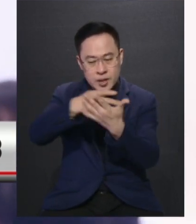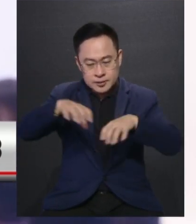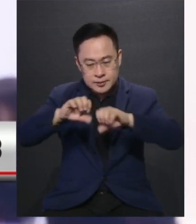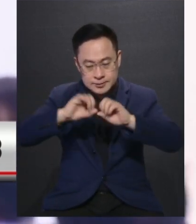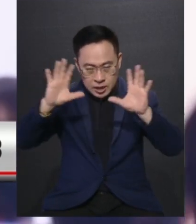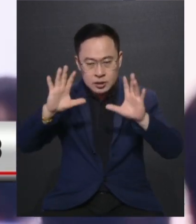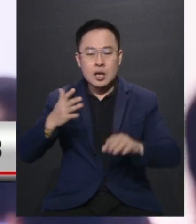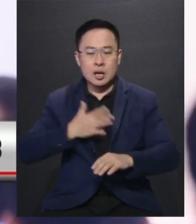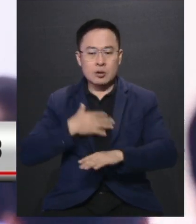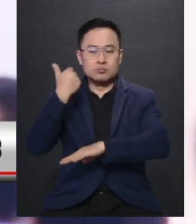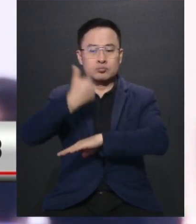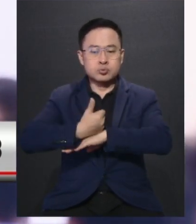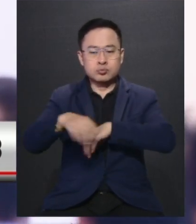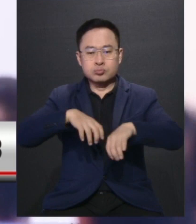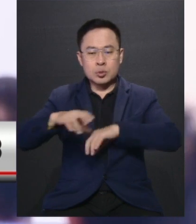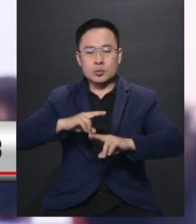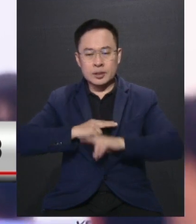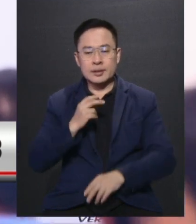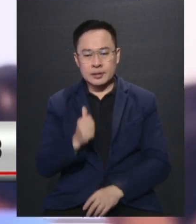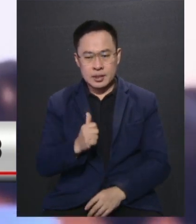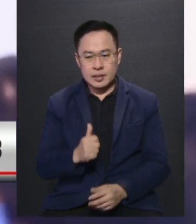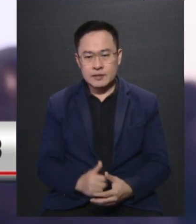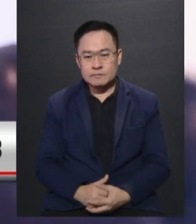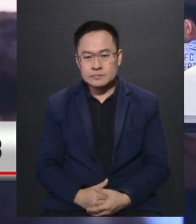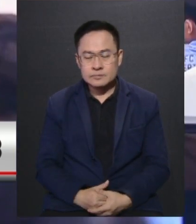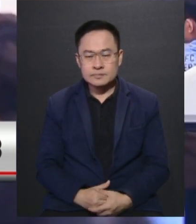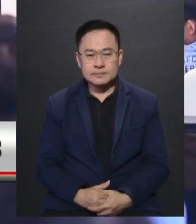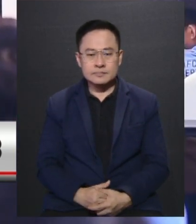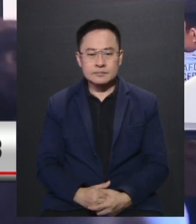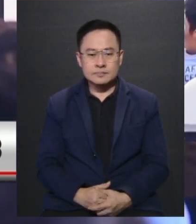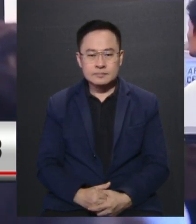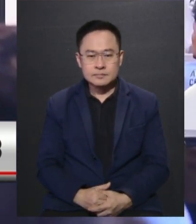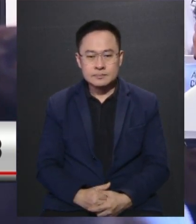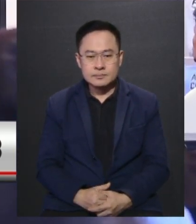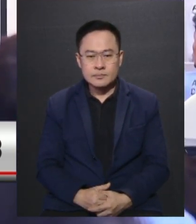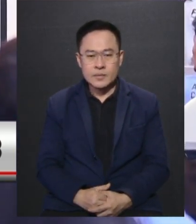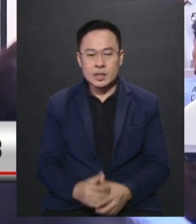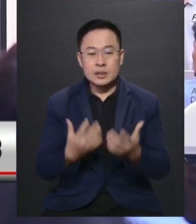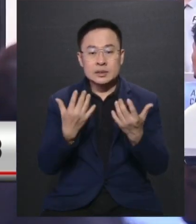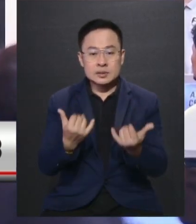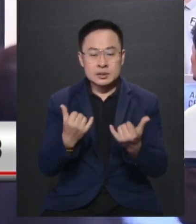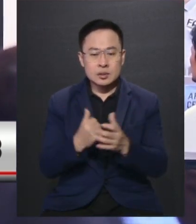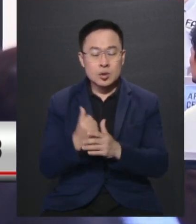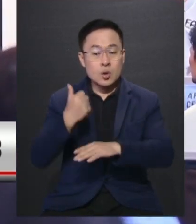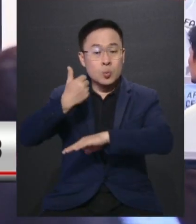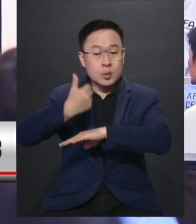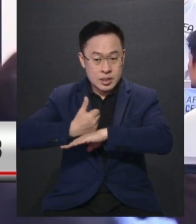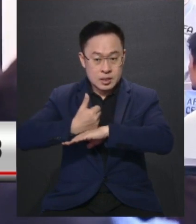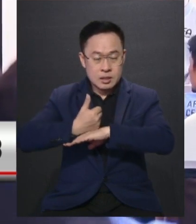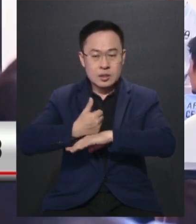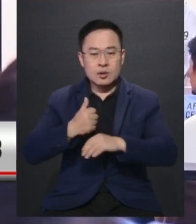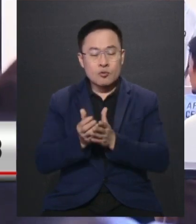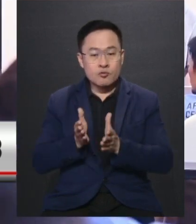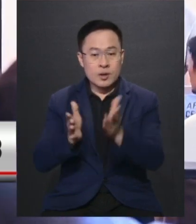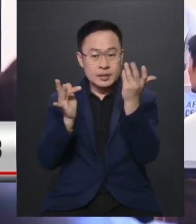นเราก็จะเปิดให้วิทยากรคนไทยทำงานแบบ 100% ค่ะ ครับ ในขณะที่กาเลสโรมาโกซาค่ะผู้อำนวยการเ